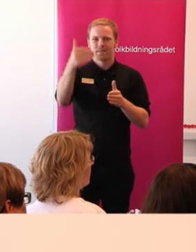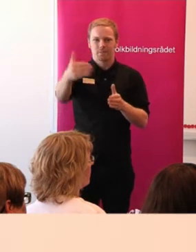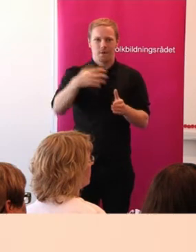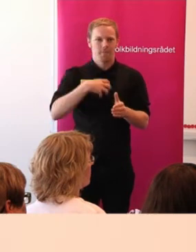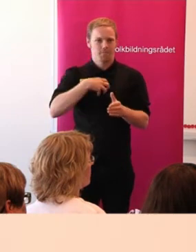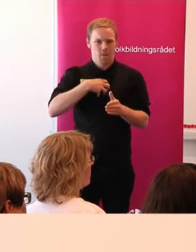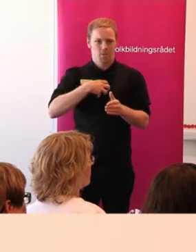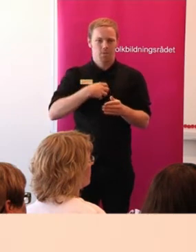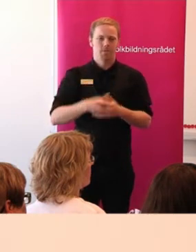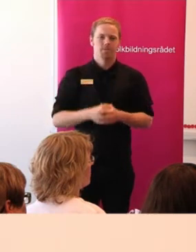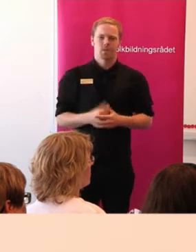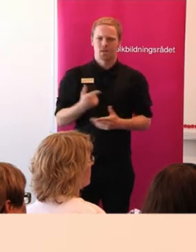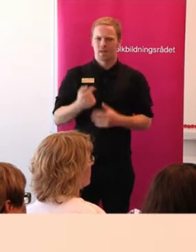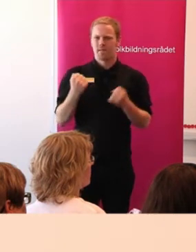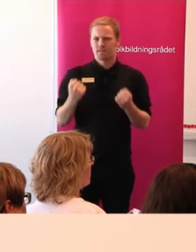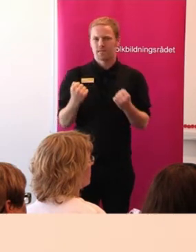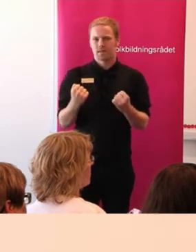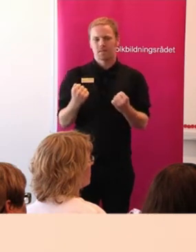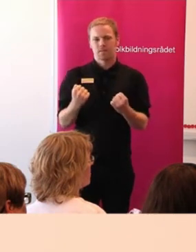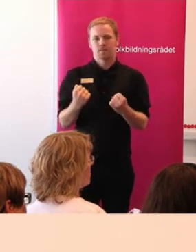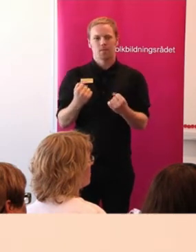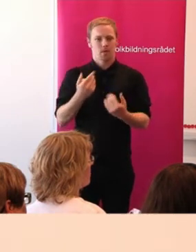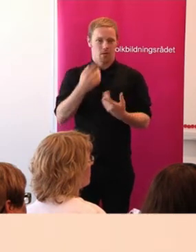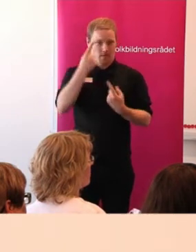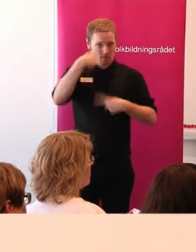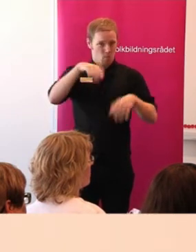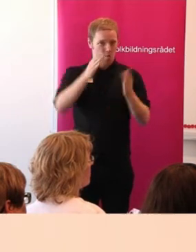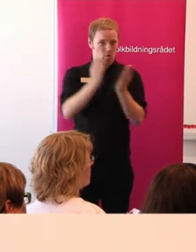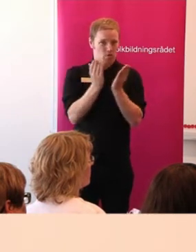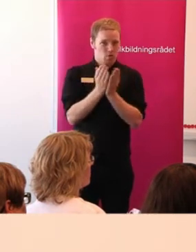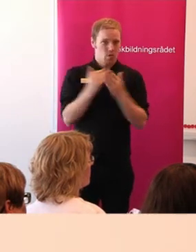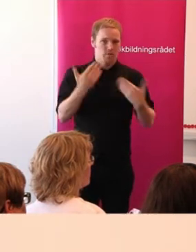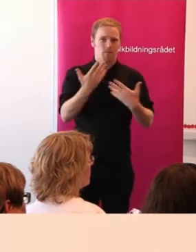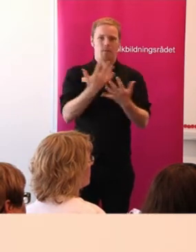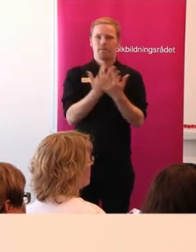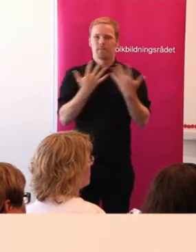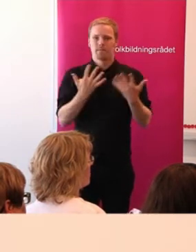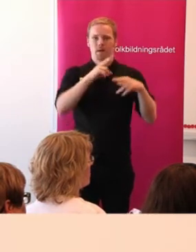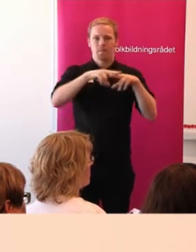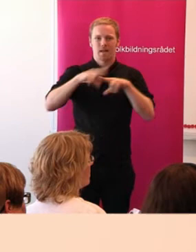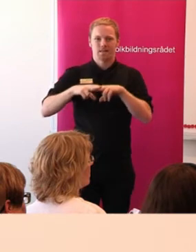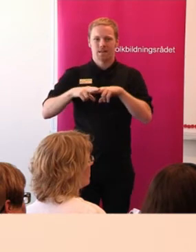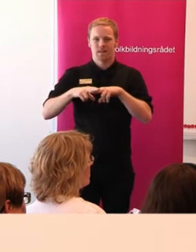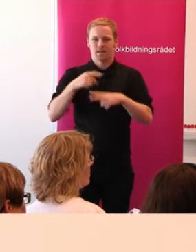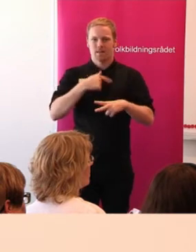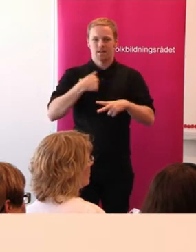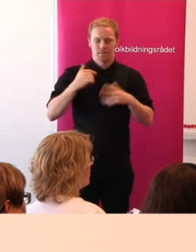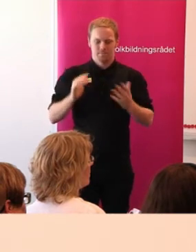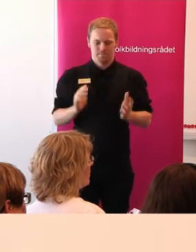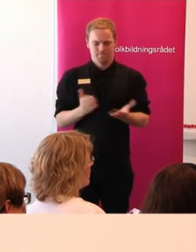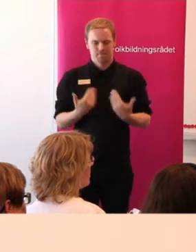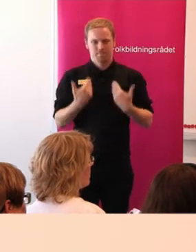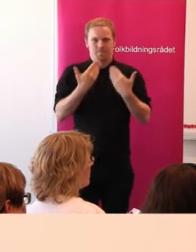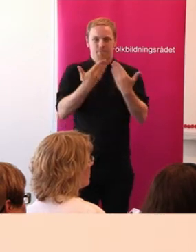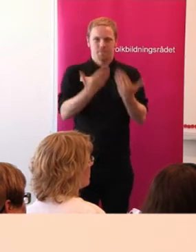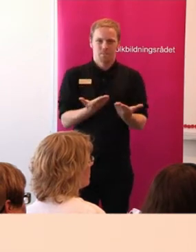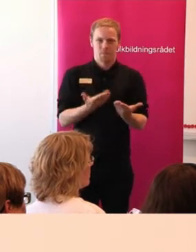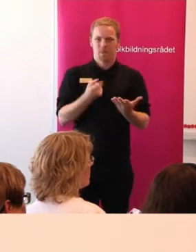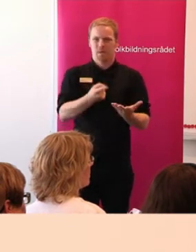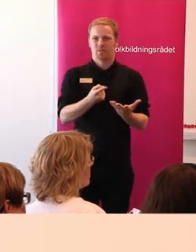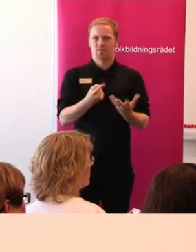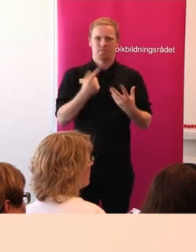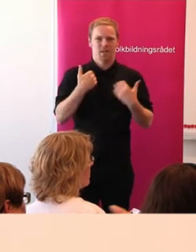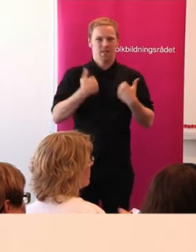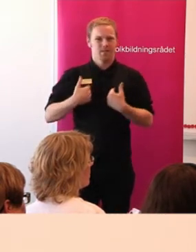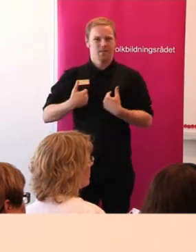får, folkhögskolan får mer platser när vi har rustat individen till att vilja våga fortsätta plugga, att det också finns en plats beredd,